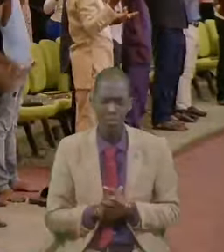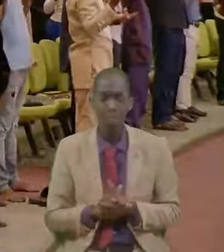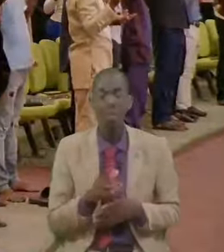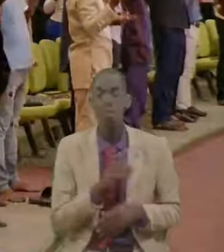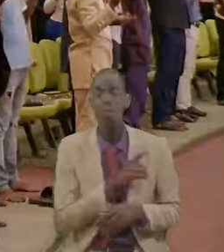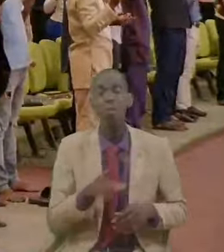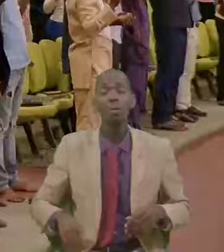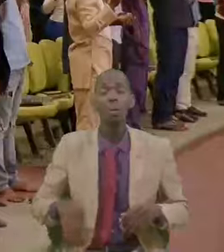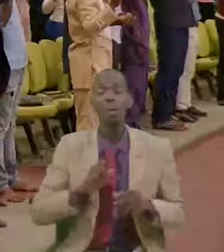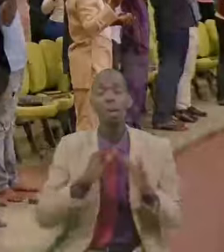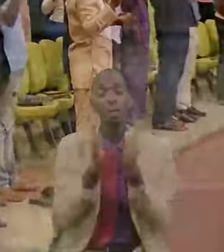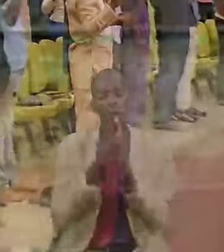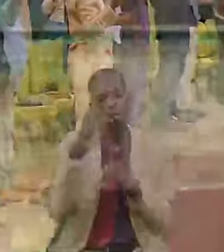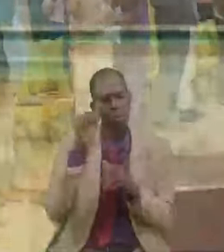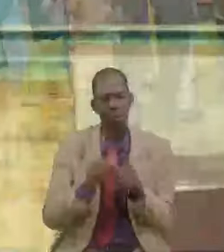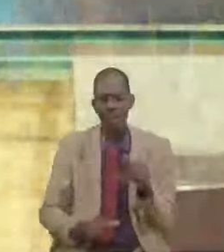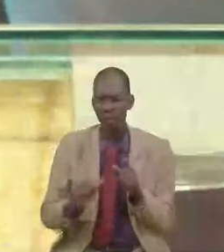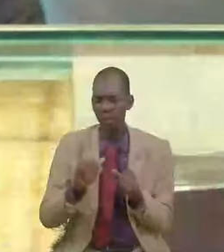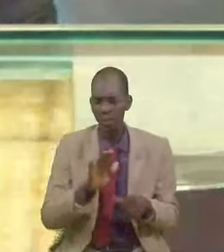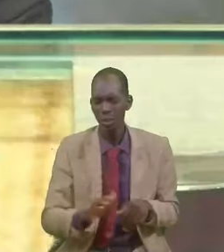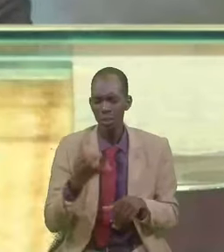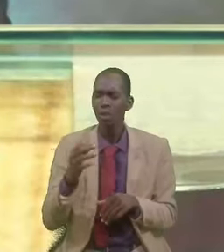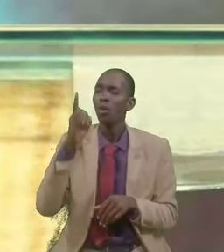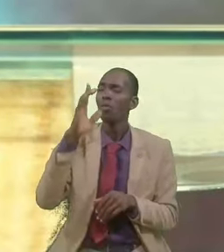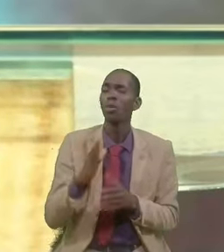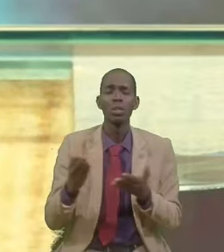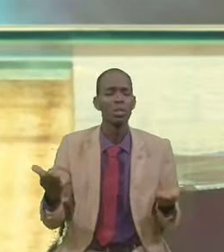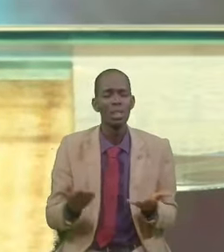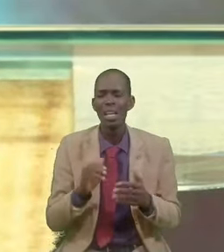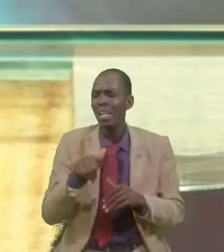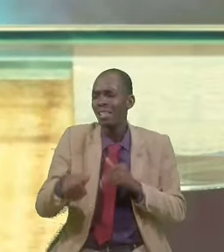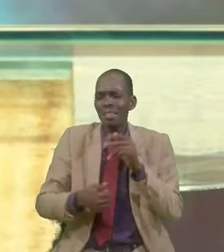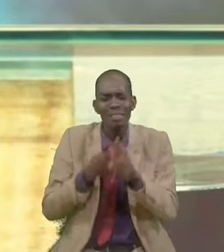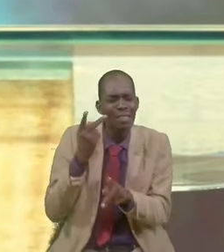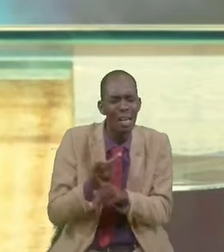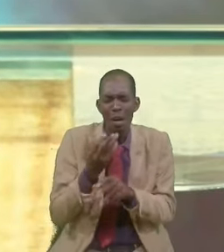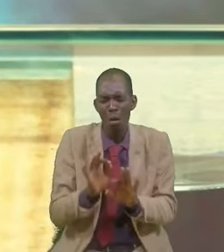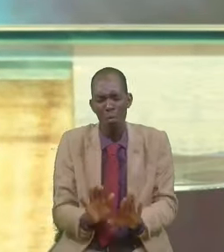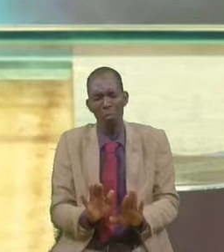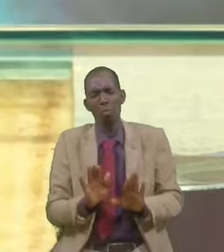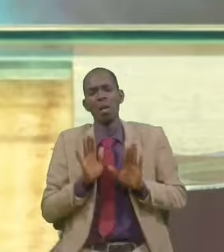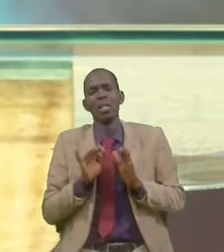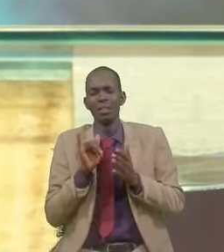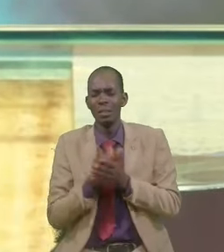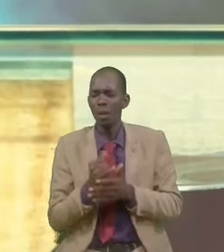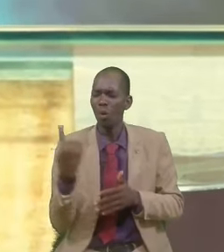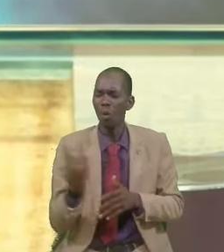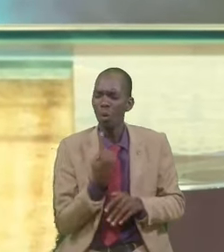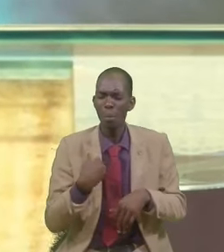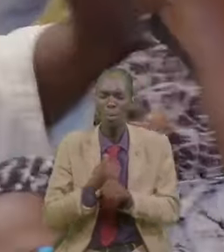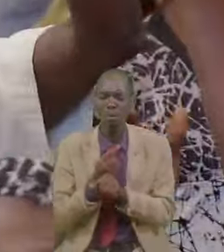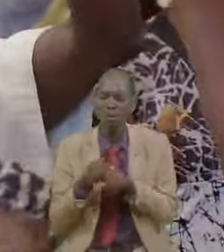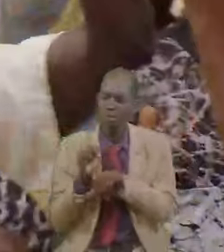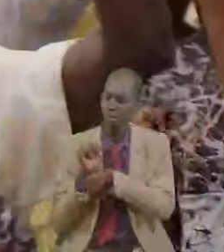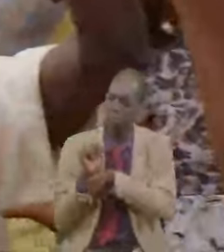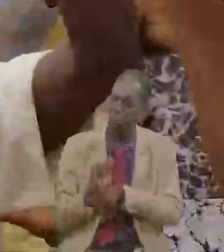Seigneur, je prie pour chaque enfant de Dieu ici, toute forme de crainte qui vous a donné